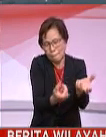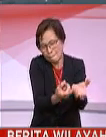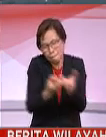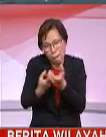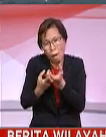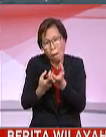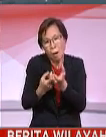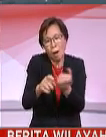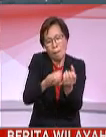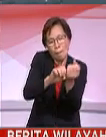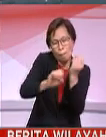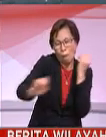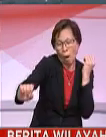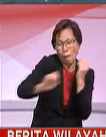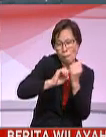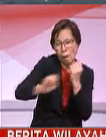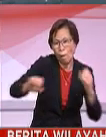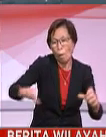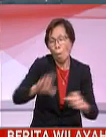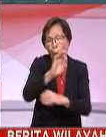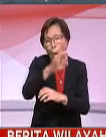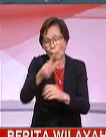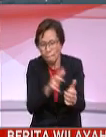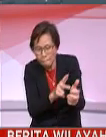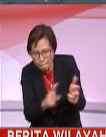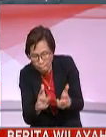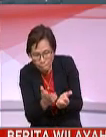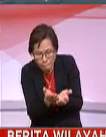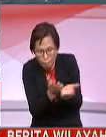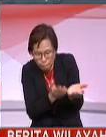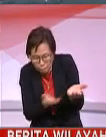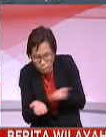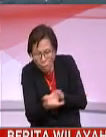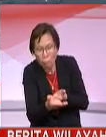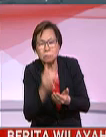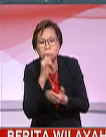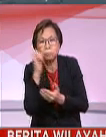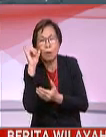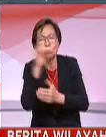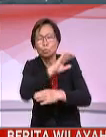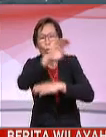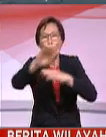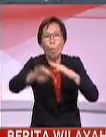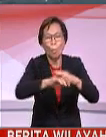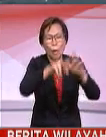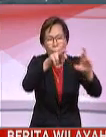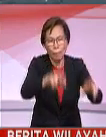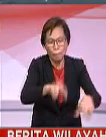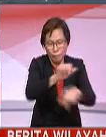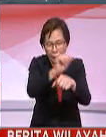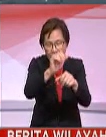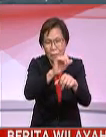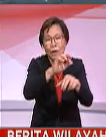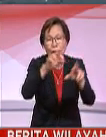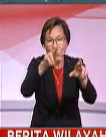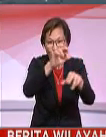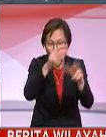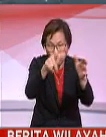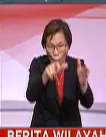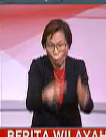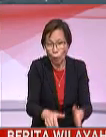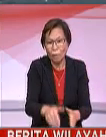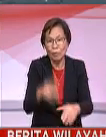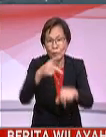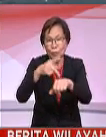besi itu dibuat ketika ops pintas semalam. Kesemua anak kapal terdiri daripada warga Filipina dan Honduras